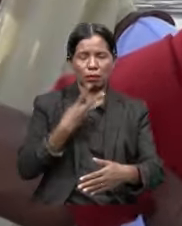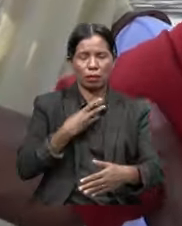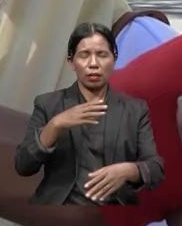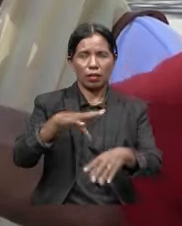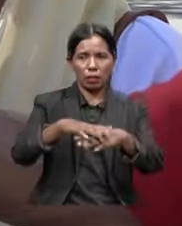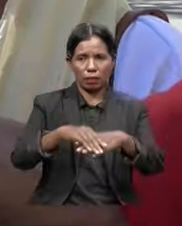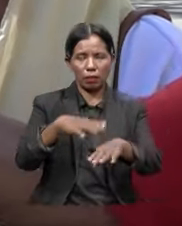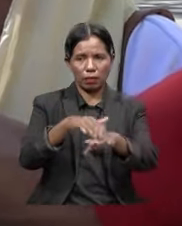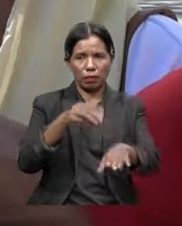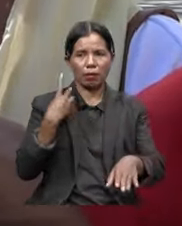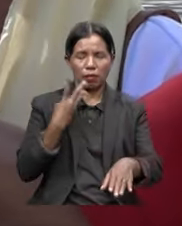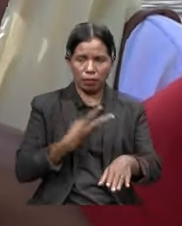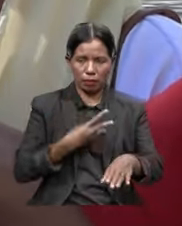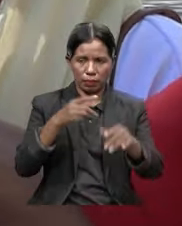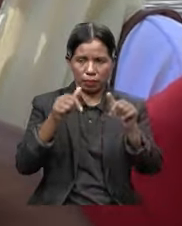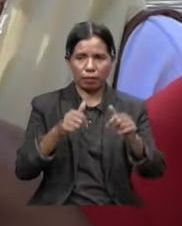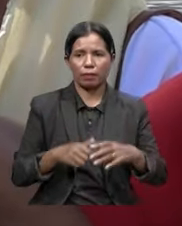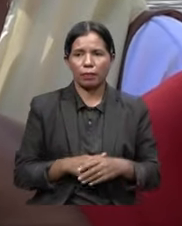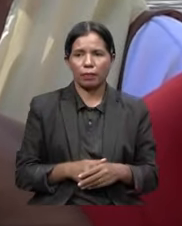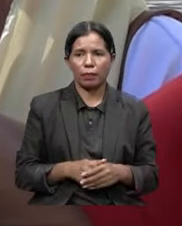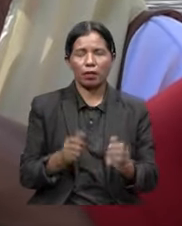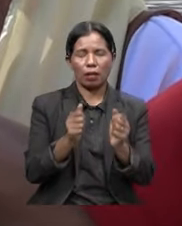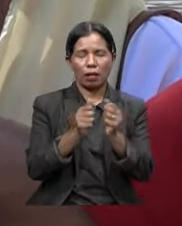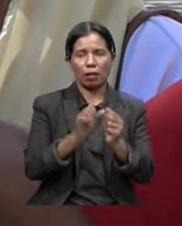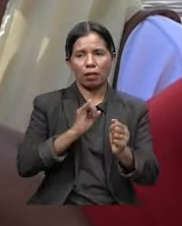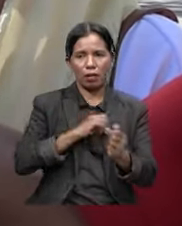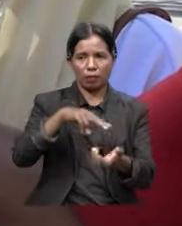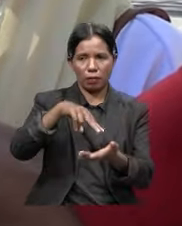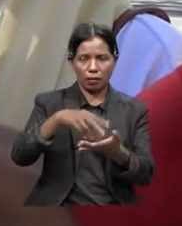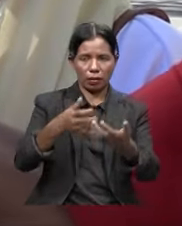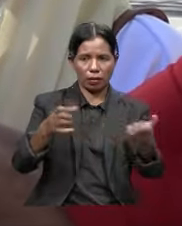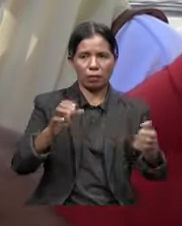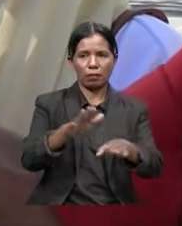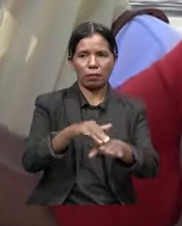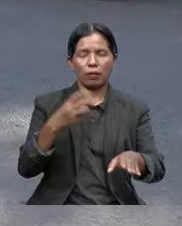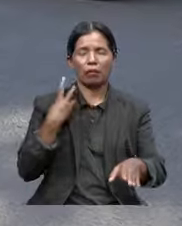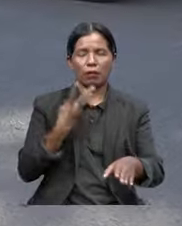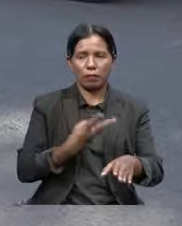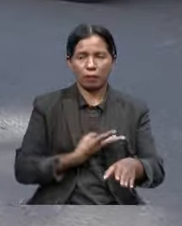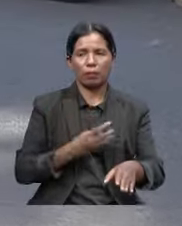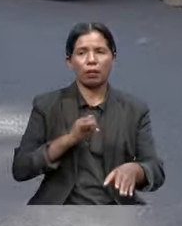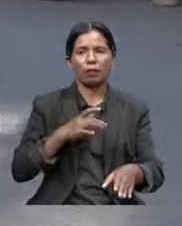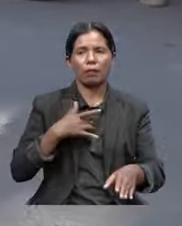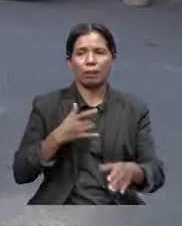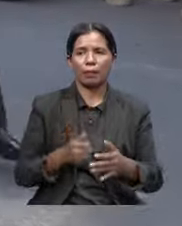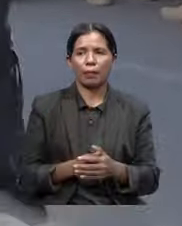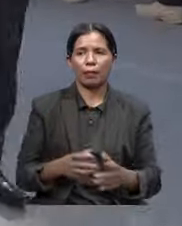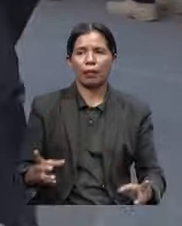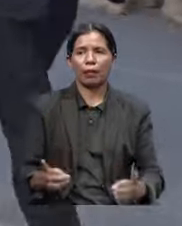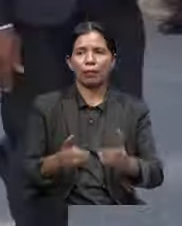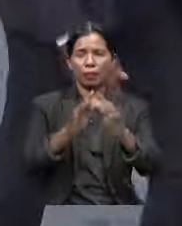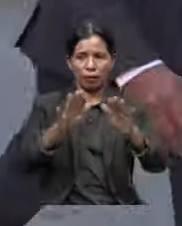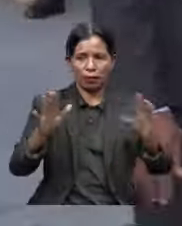manye bele bolo amine hago ni waro amine ro amrike tan ni bolo lo sane afeng asoru malu hola